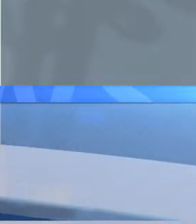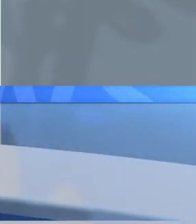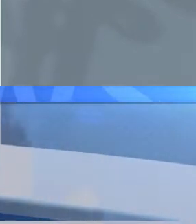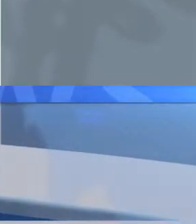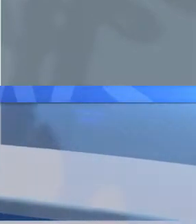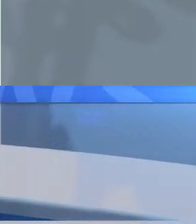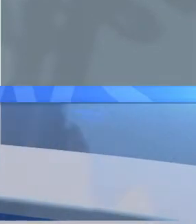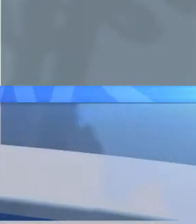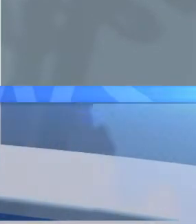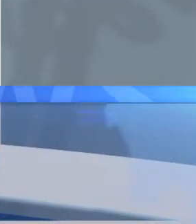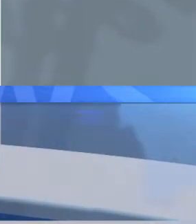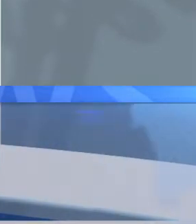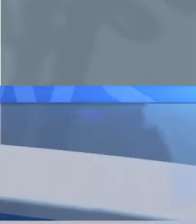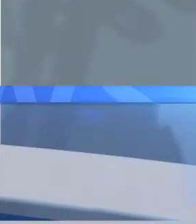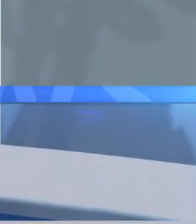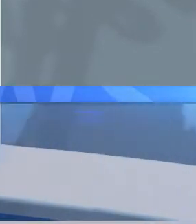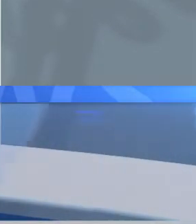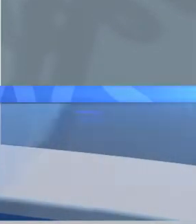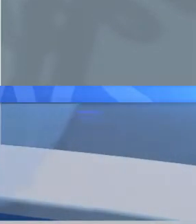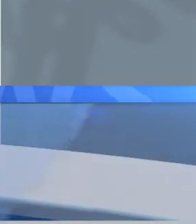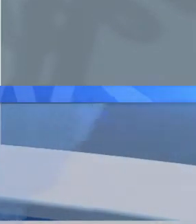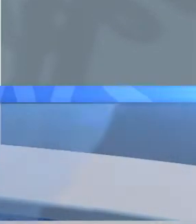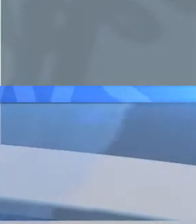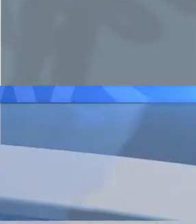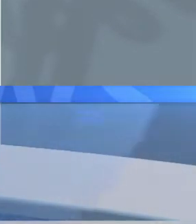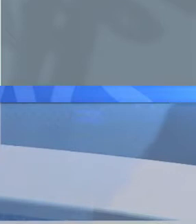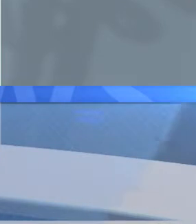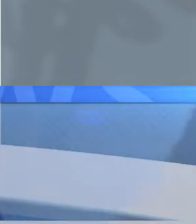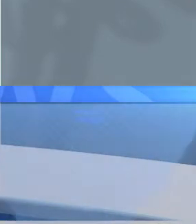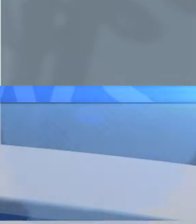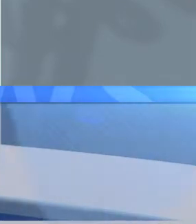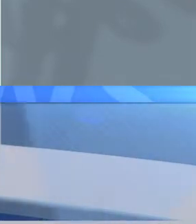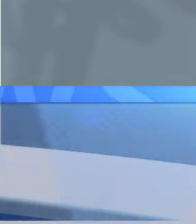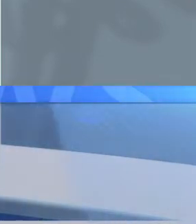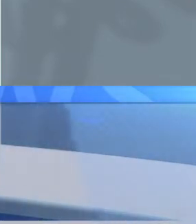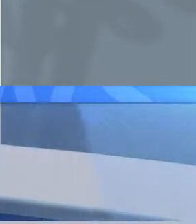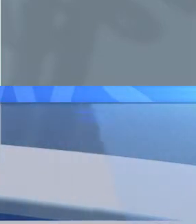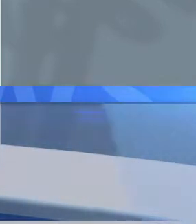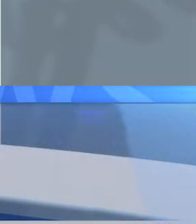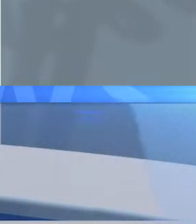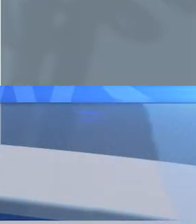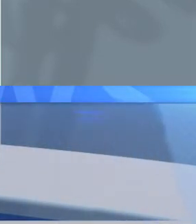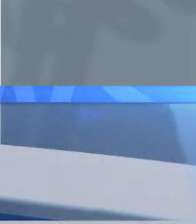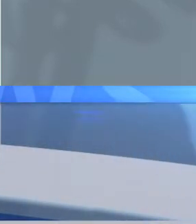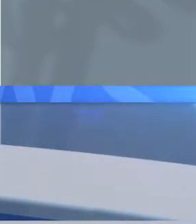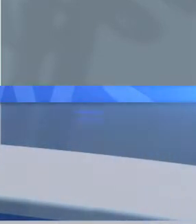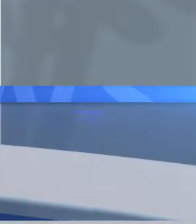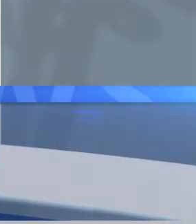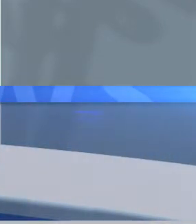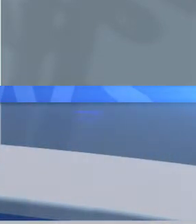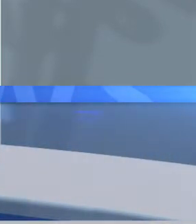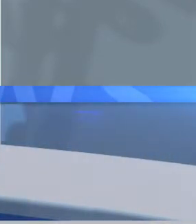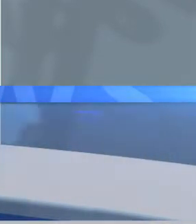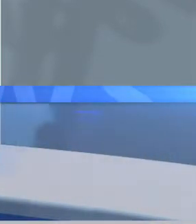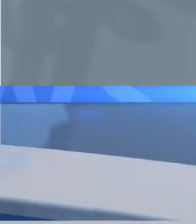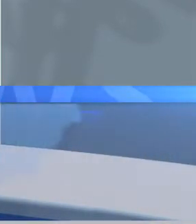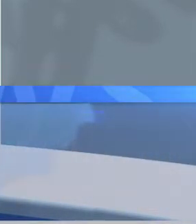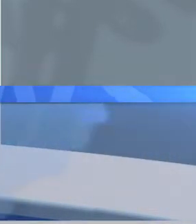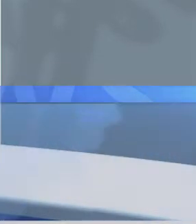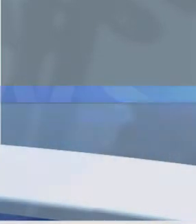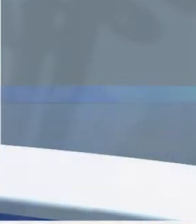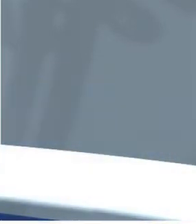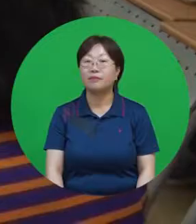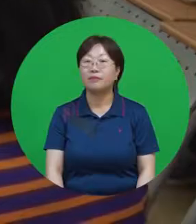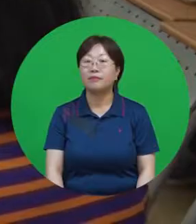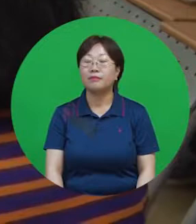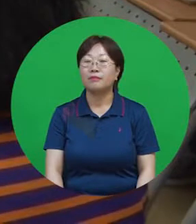건강밥상 프로그램을 운영합니다 영양교육과 건강 상담도 함께 진행된다고 하는데요 그 소식 자세히 알아보겠습니다